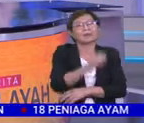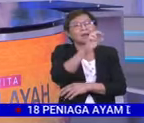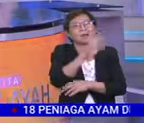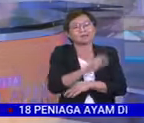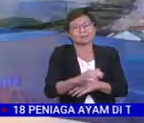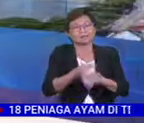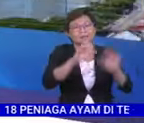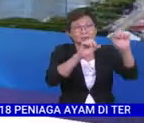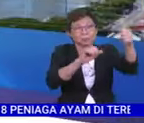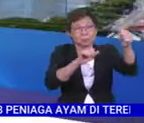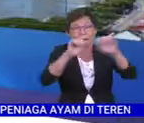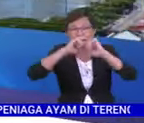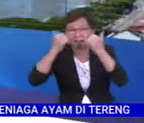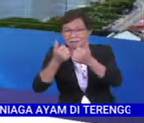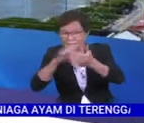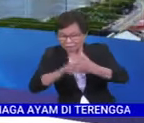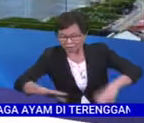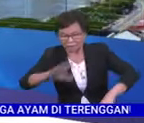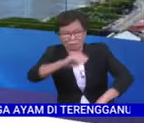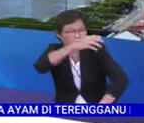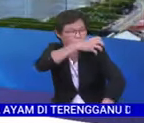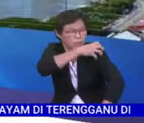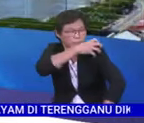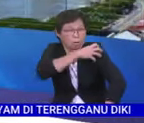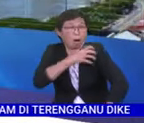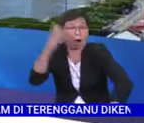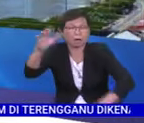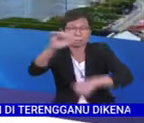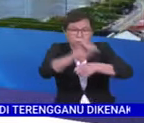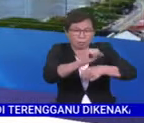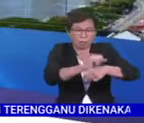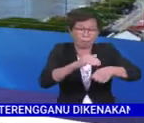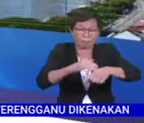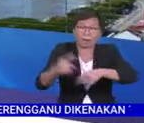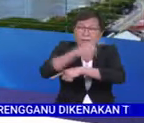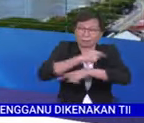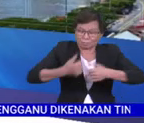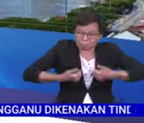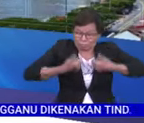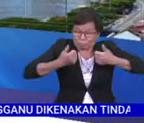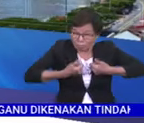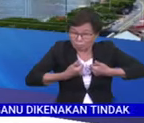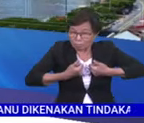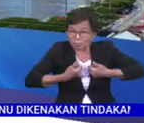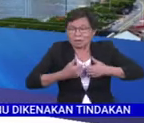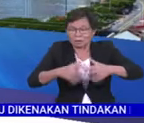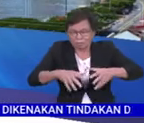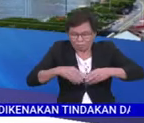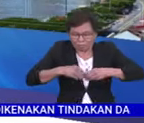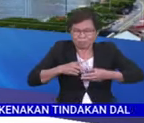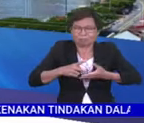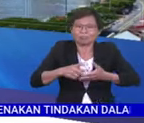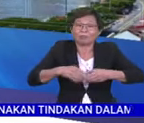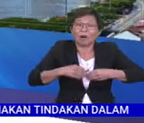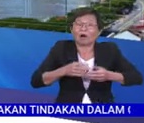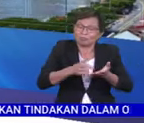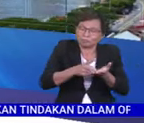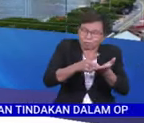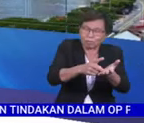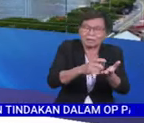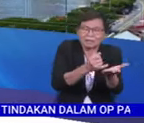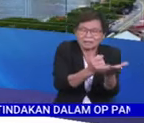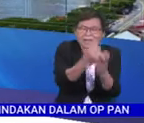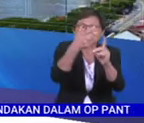ubah agency keselamatan dan penguatkuasaan yang akan bertugas pada hari raya Idul Fitri ini menerima sumbangan ikhlas daripada